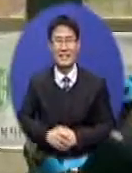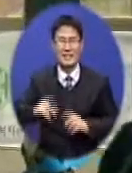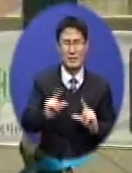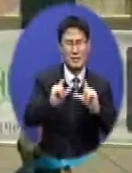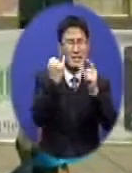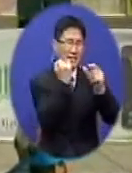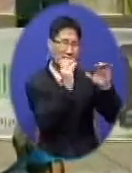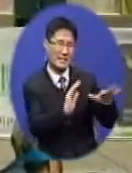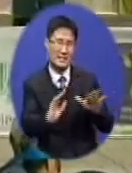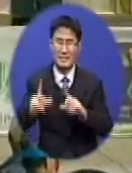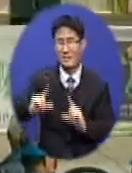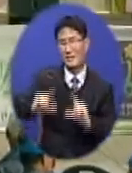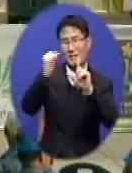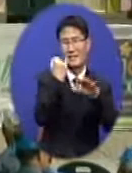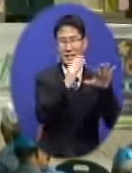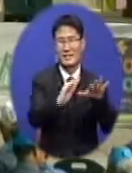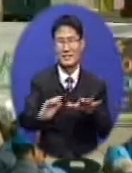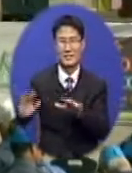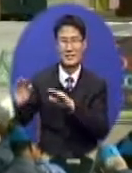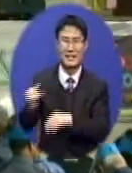동해 바다 동해 바다